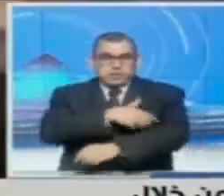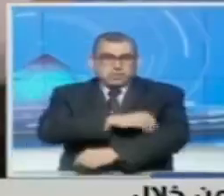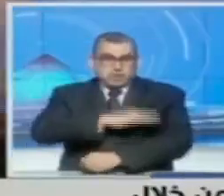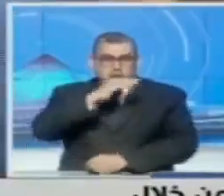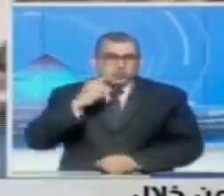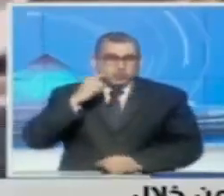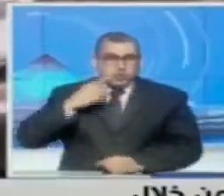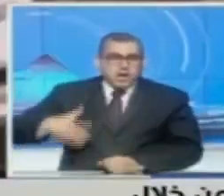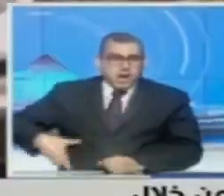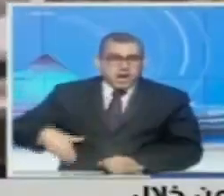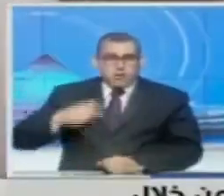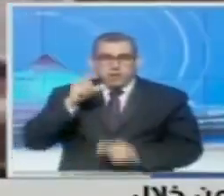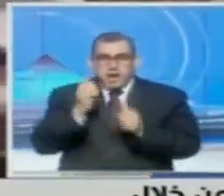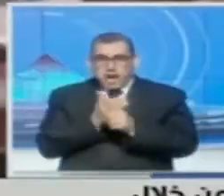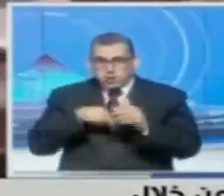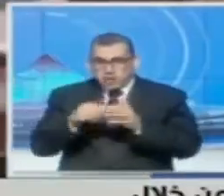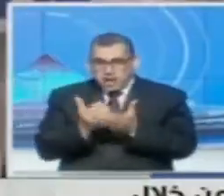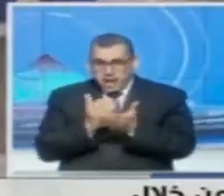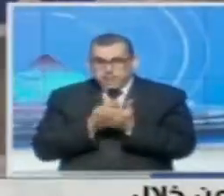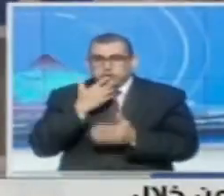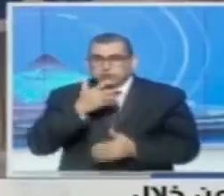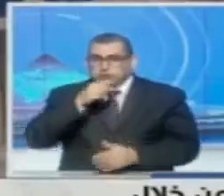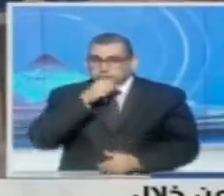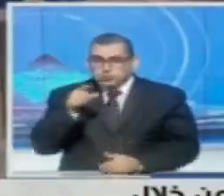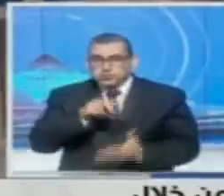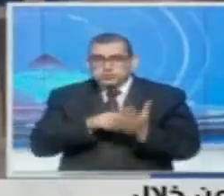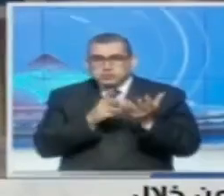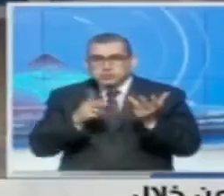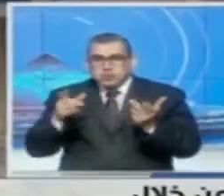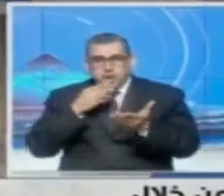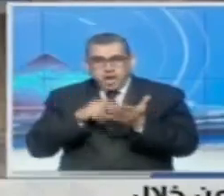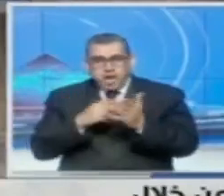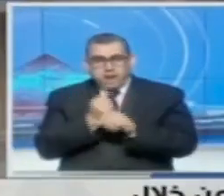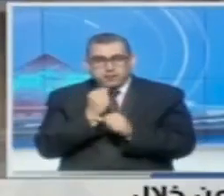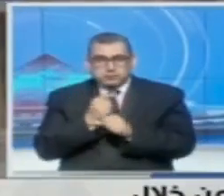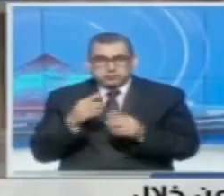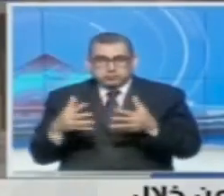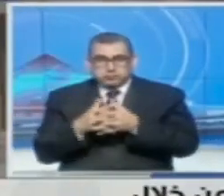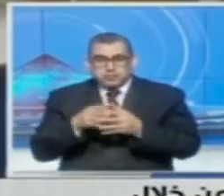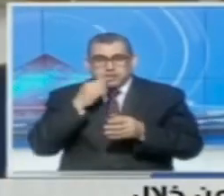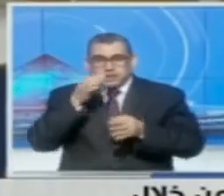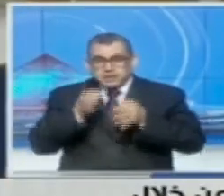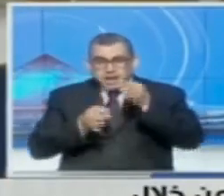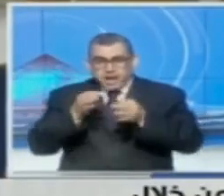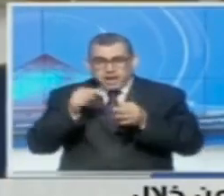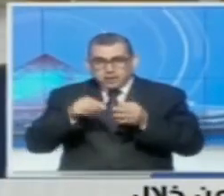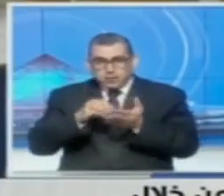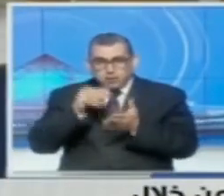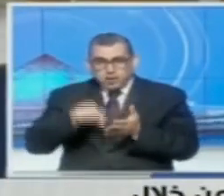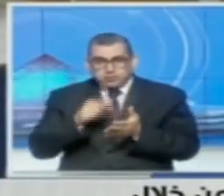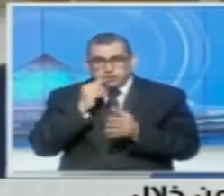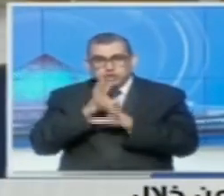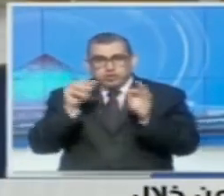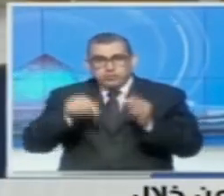الكلوي والمقبلين على الزواج وكبار السن وغيرها من المبادرات الفاعلة. التحاليل اللي في المبادرة بتشمل